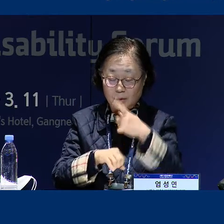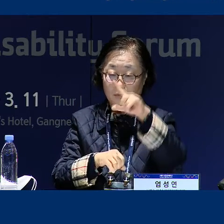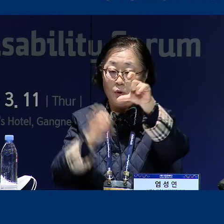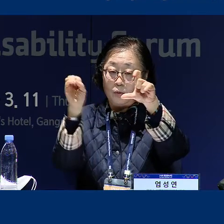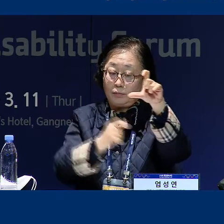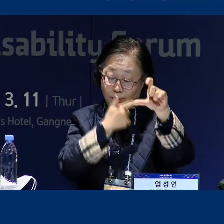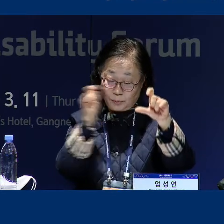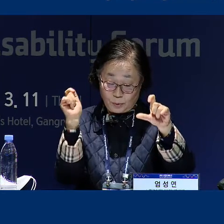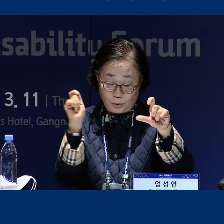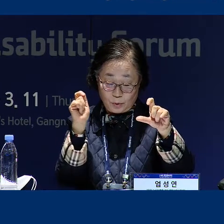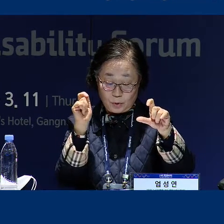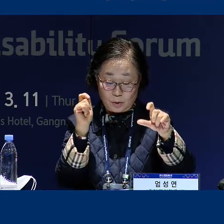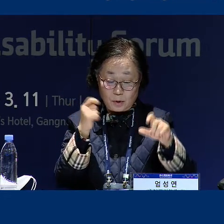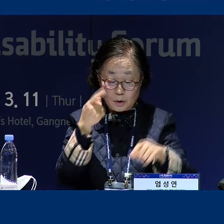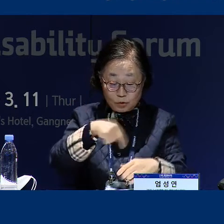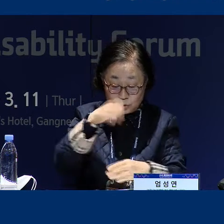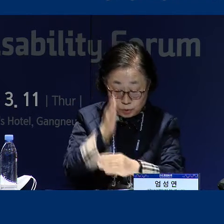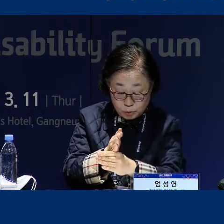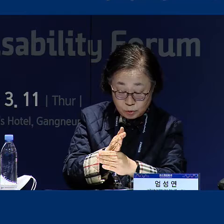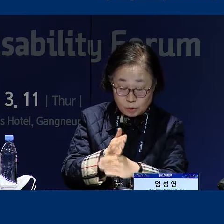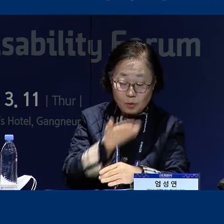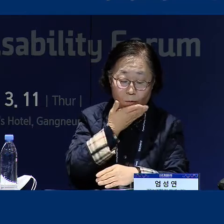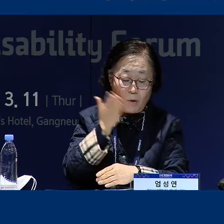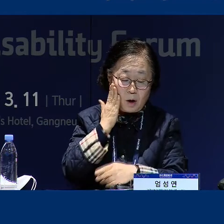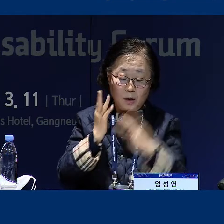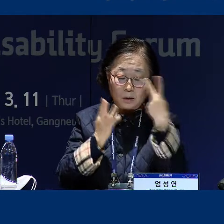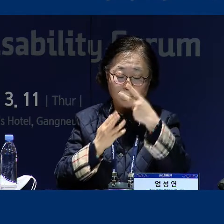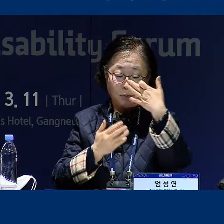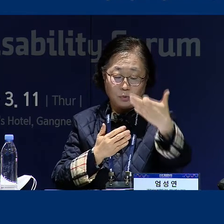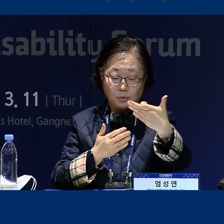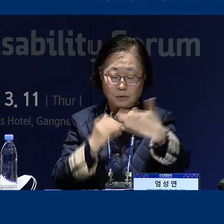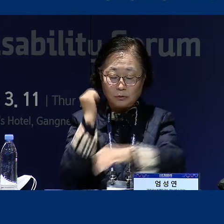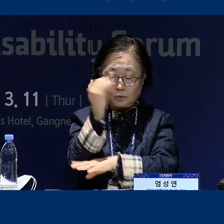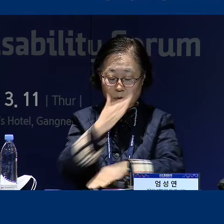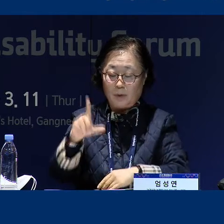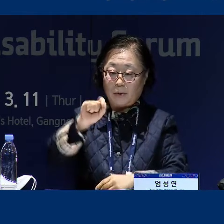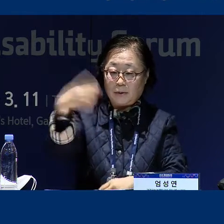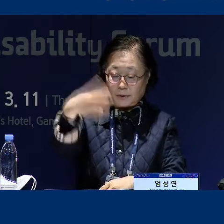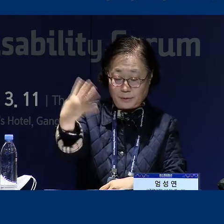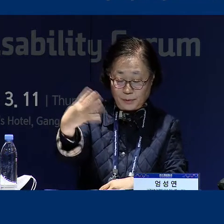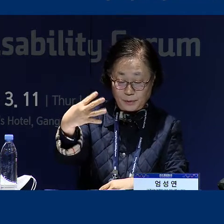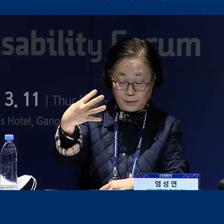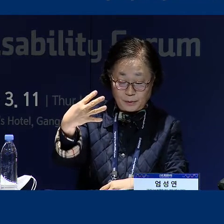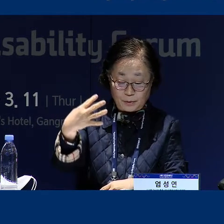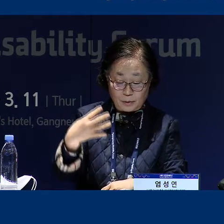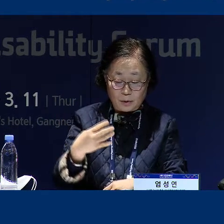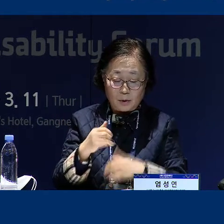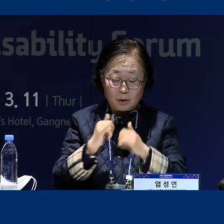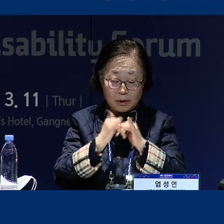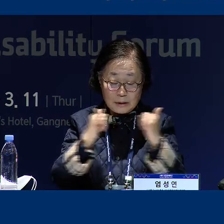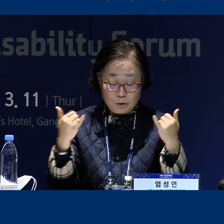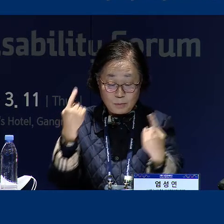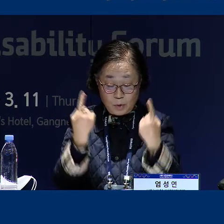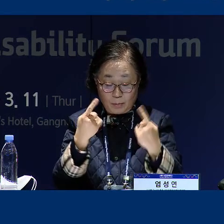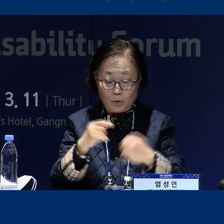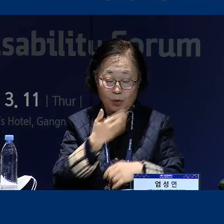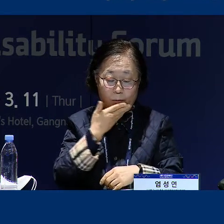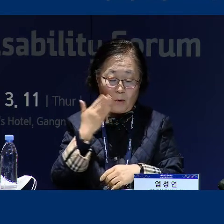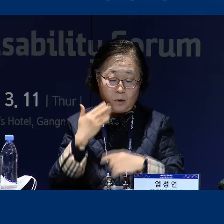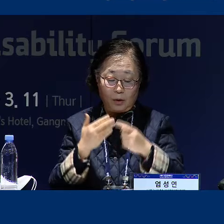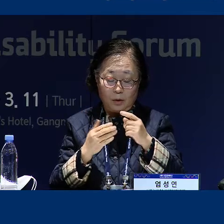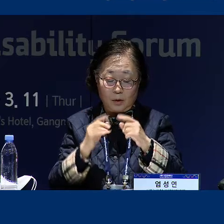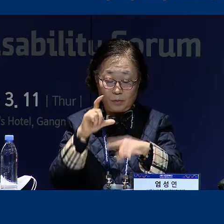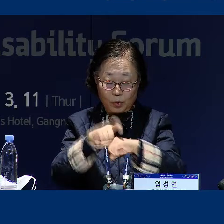인구는 2020년 기준으로 서울의 15%에 해당하는 154만 2천여 명입니다.